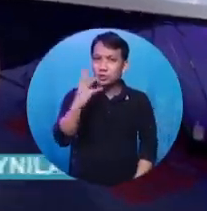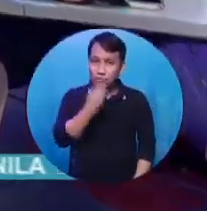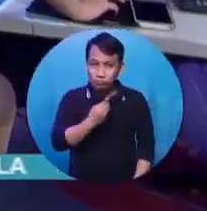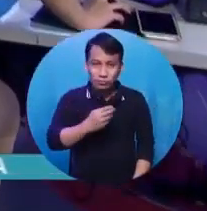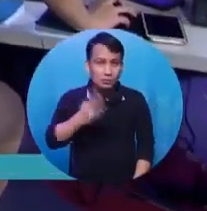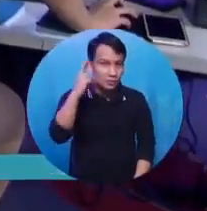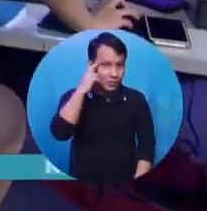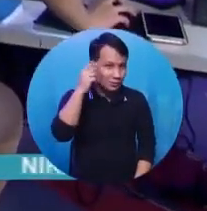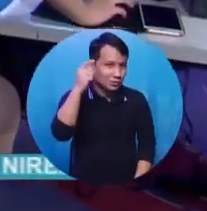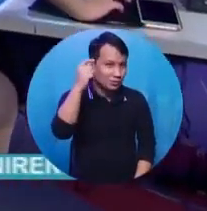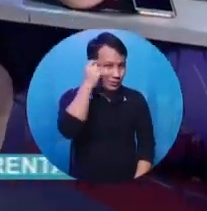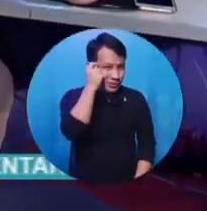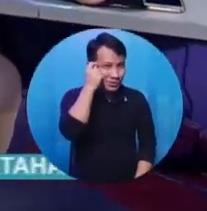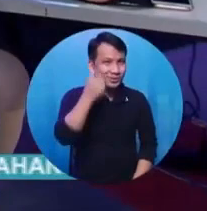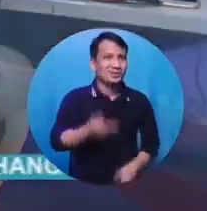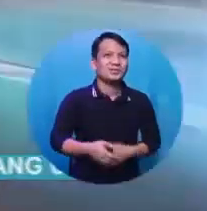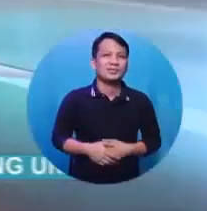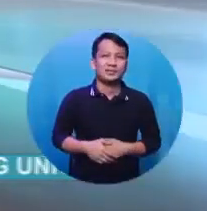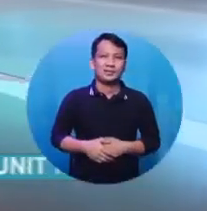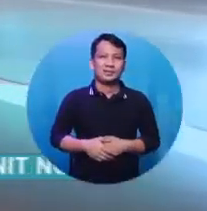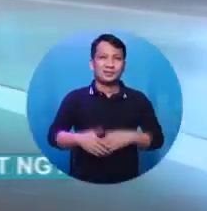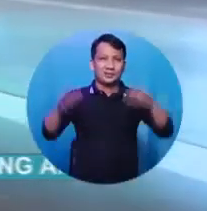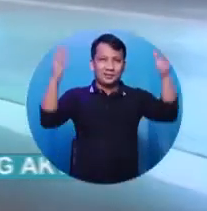Idol Raffy Tulfo!